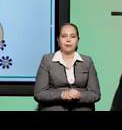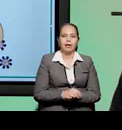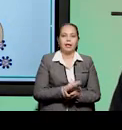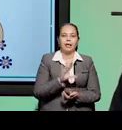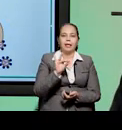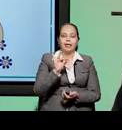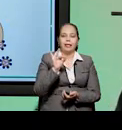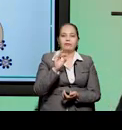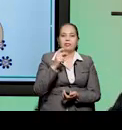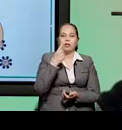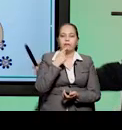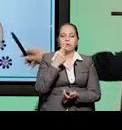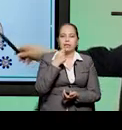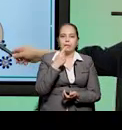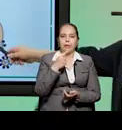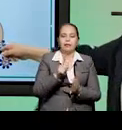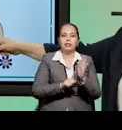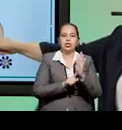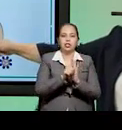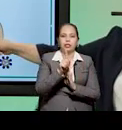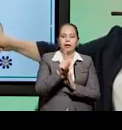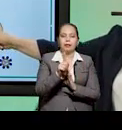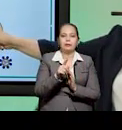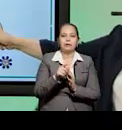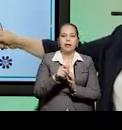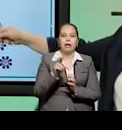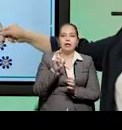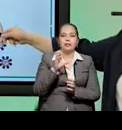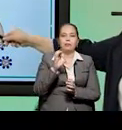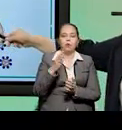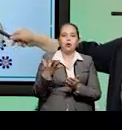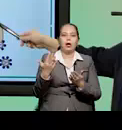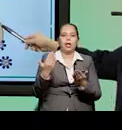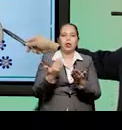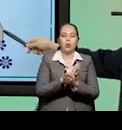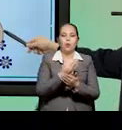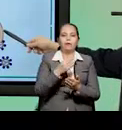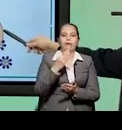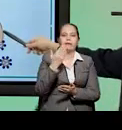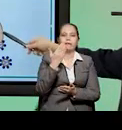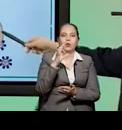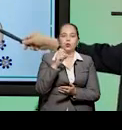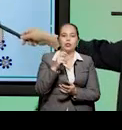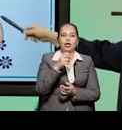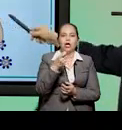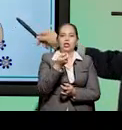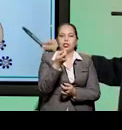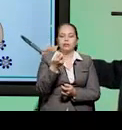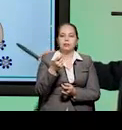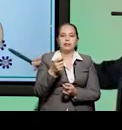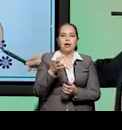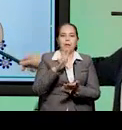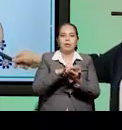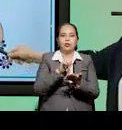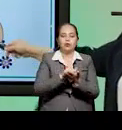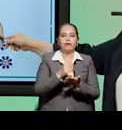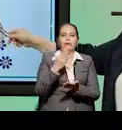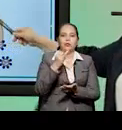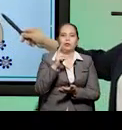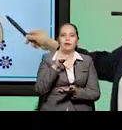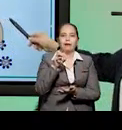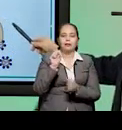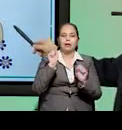И в цитоплазме клетки начинается сборка новых вирусных частиц. Пораженная вирусами